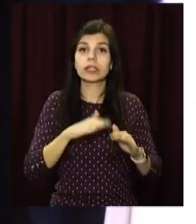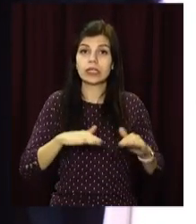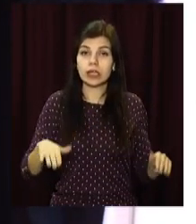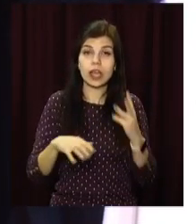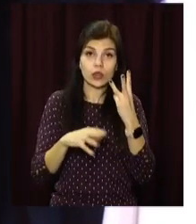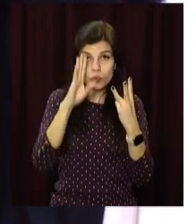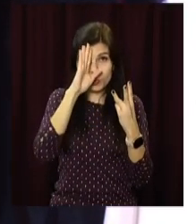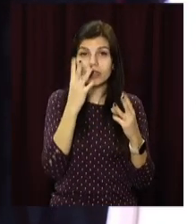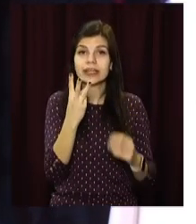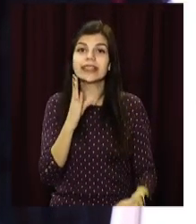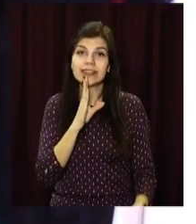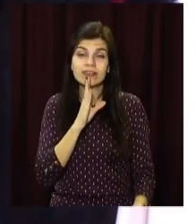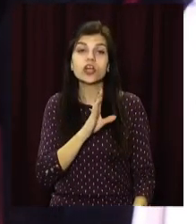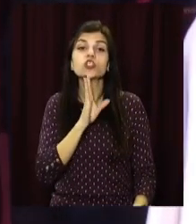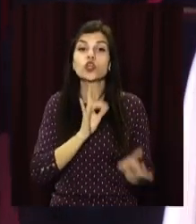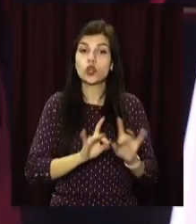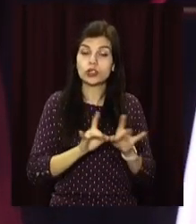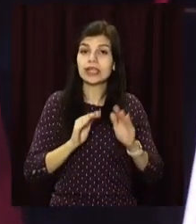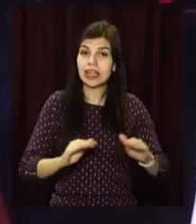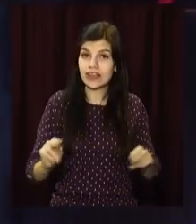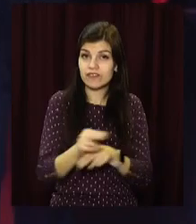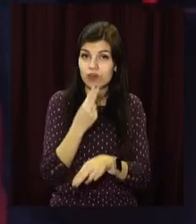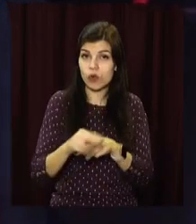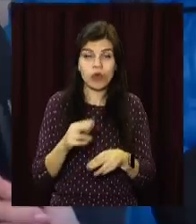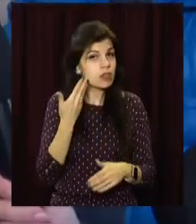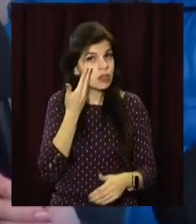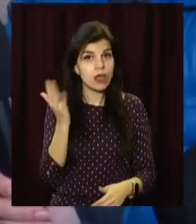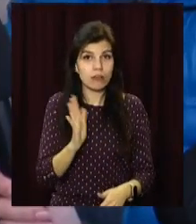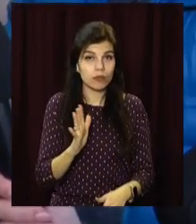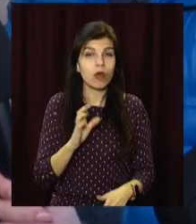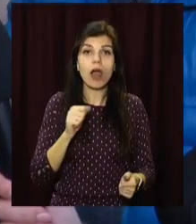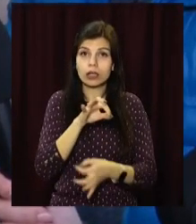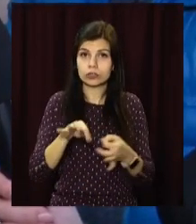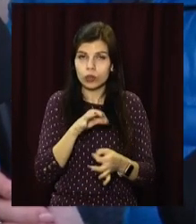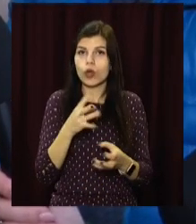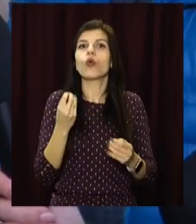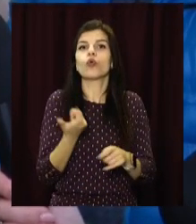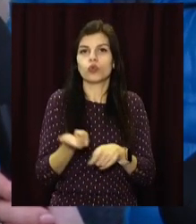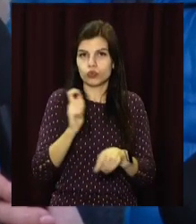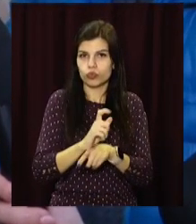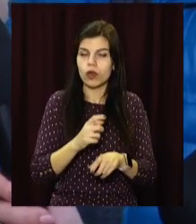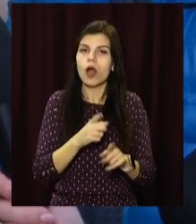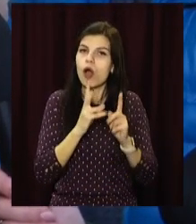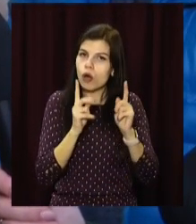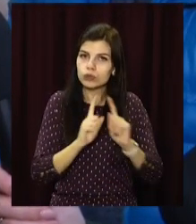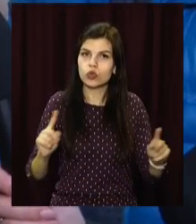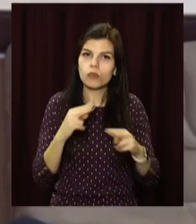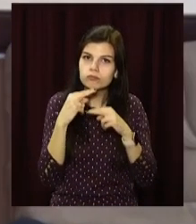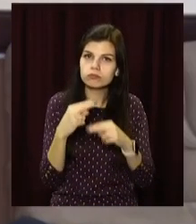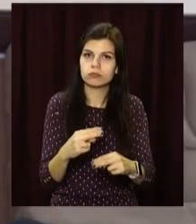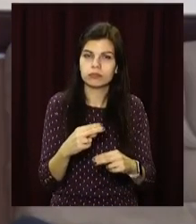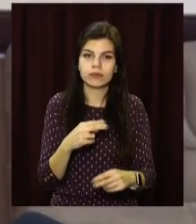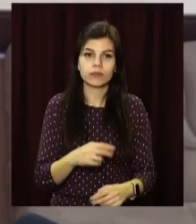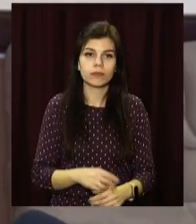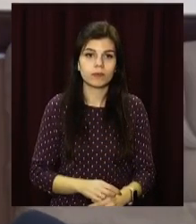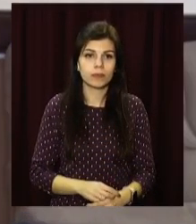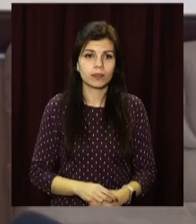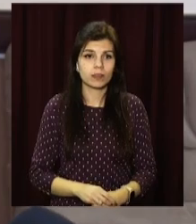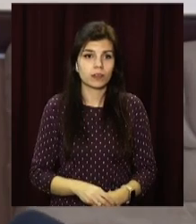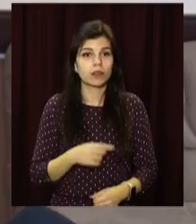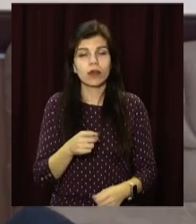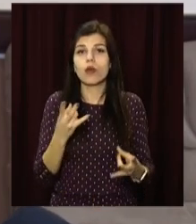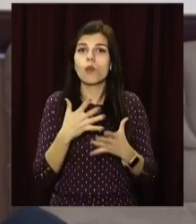3 дівчаток. Жінка розповідає, дітей виховувати нелегко, а сиріт тим паче. До них потрібен особливий підхід. Це треба набагато